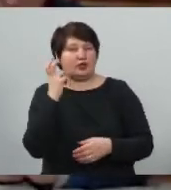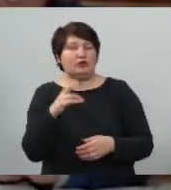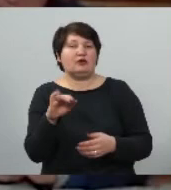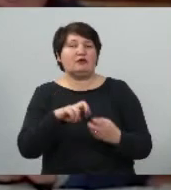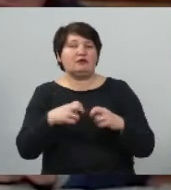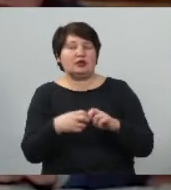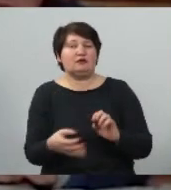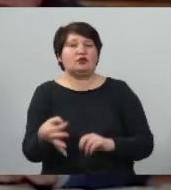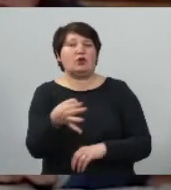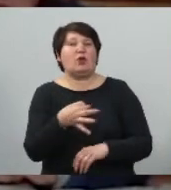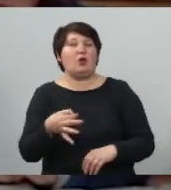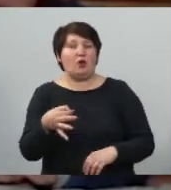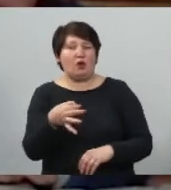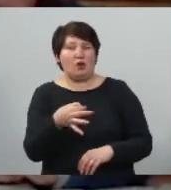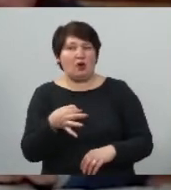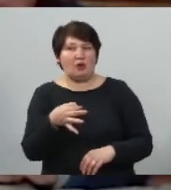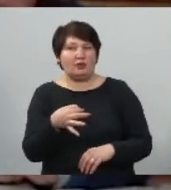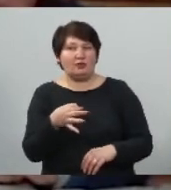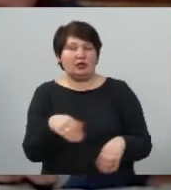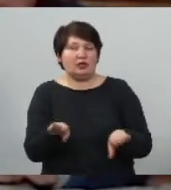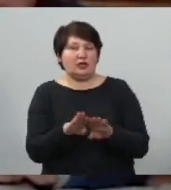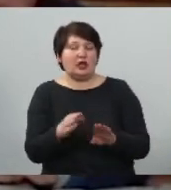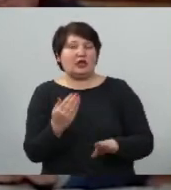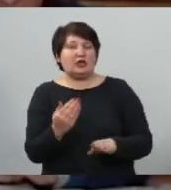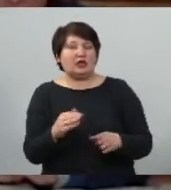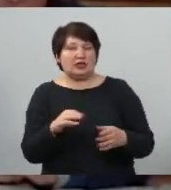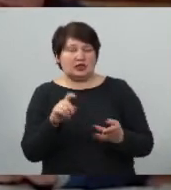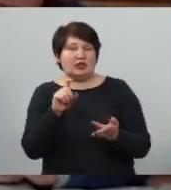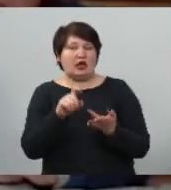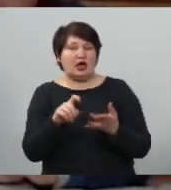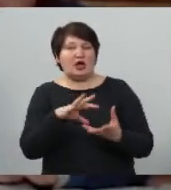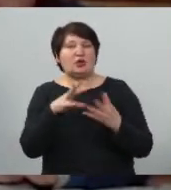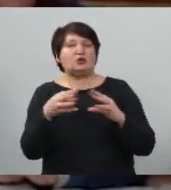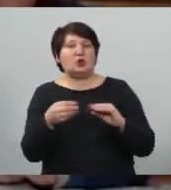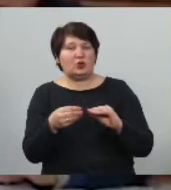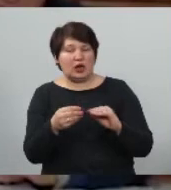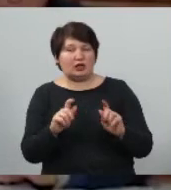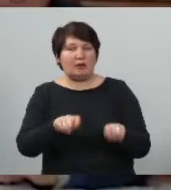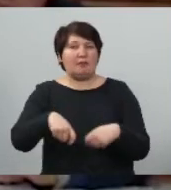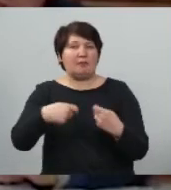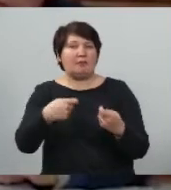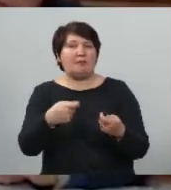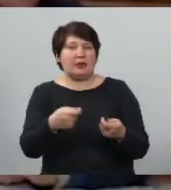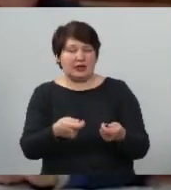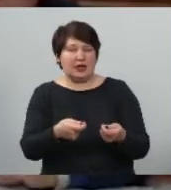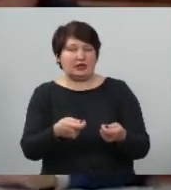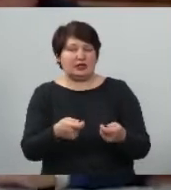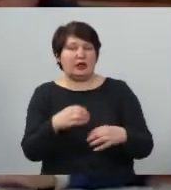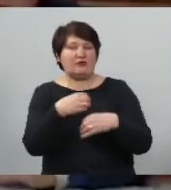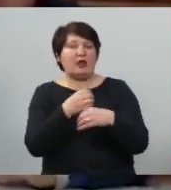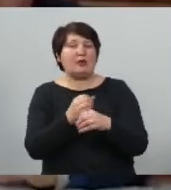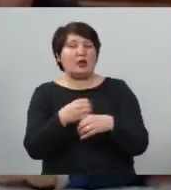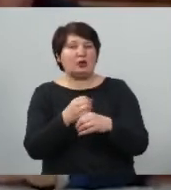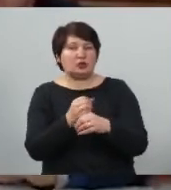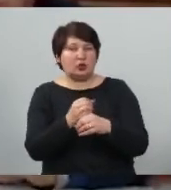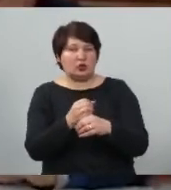області, так їхні результати біоматеріал переданий в референс-лабораторію